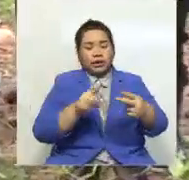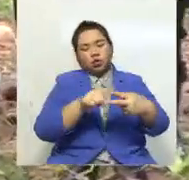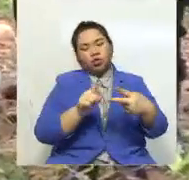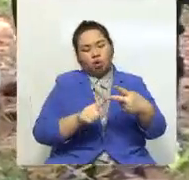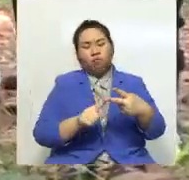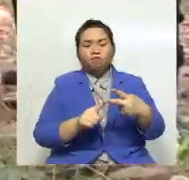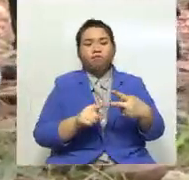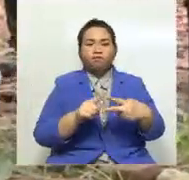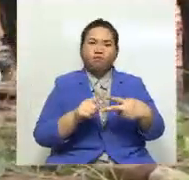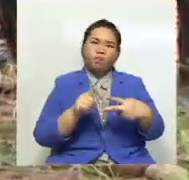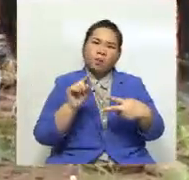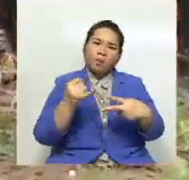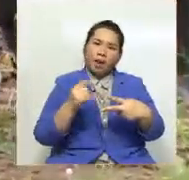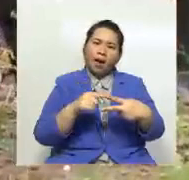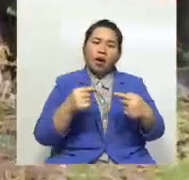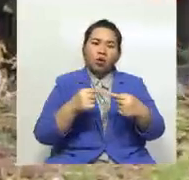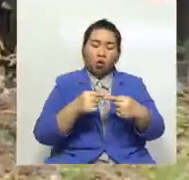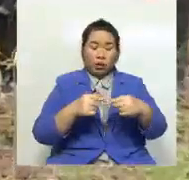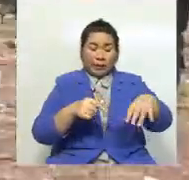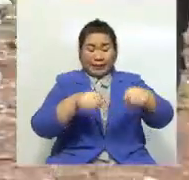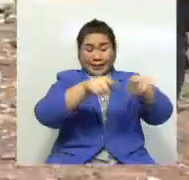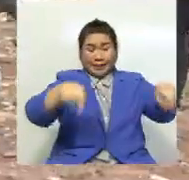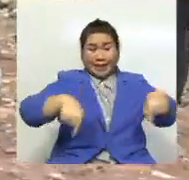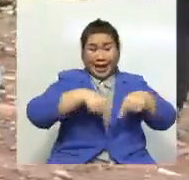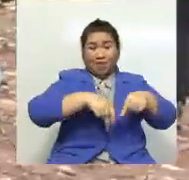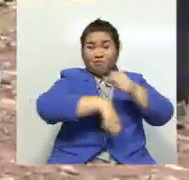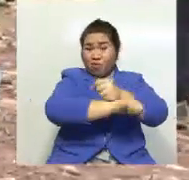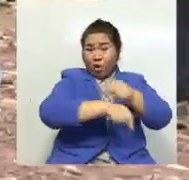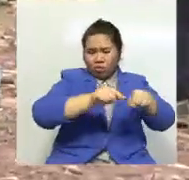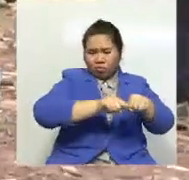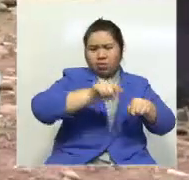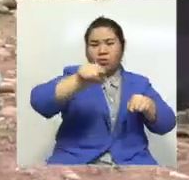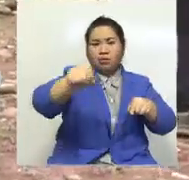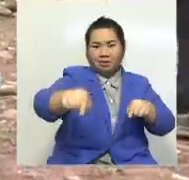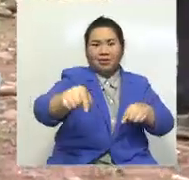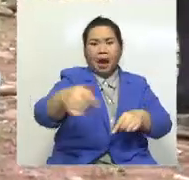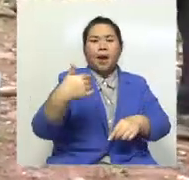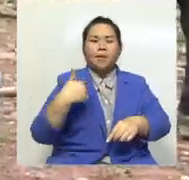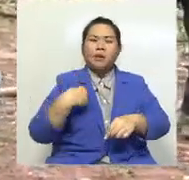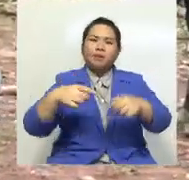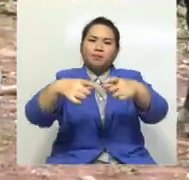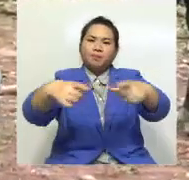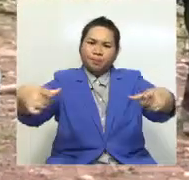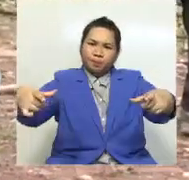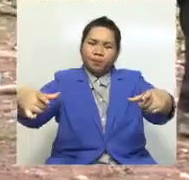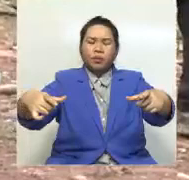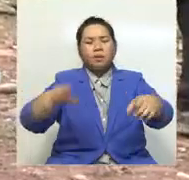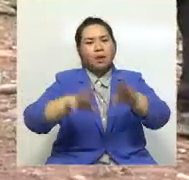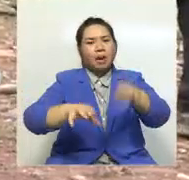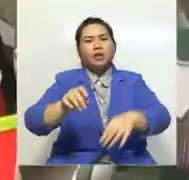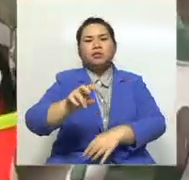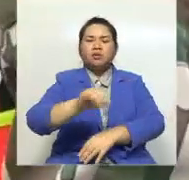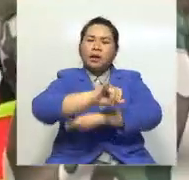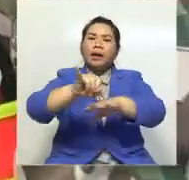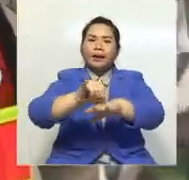จจะใช้พื้นที่ที่บริเวณเลยสนามกีฬาบ้านนาหลุมไปนะคะพื้นที่ตรงนั้นก็จะเป็นพื้นที่ขนาดประมาณ200